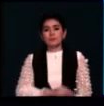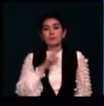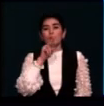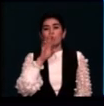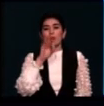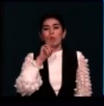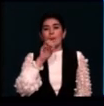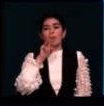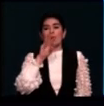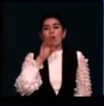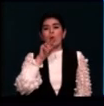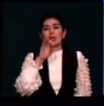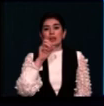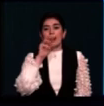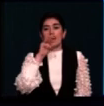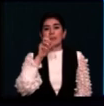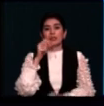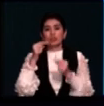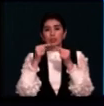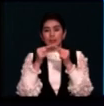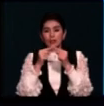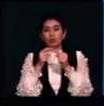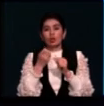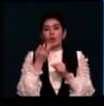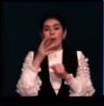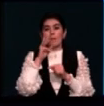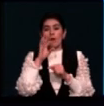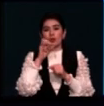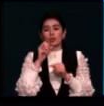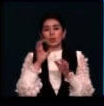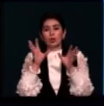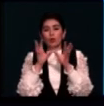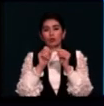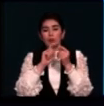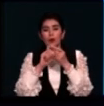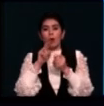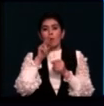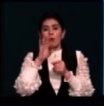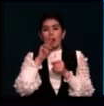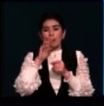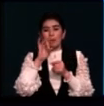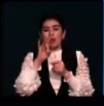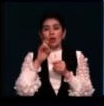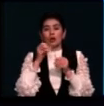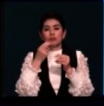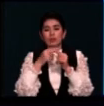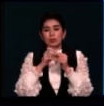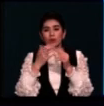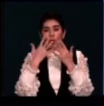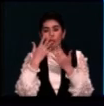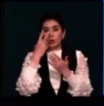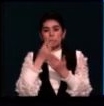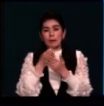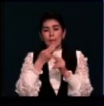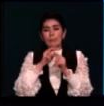Polimer molekulasida eng qiymati monomerning nechta molekulasi o'zaro birikib polimer hosil qilishini ko'rsatuvchi son va